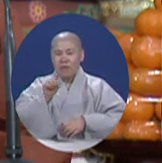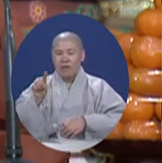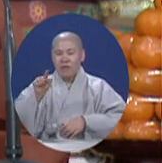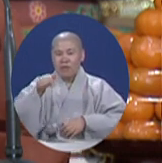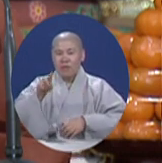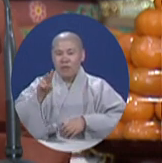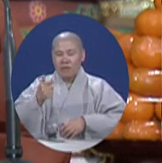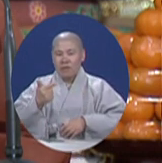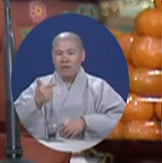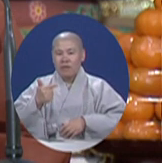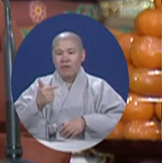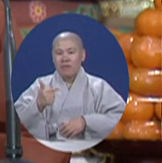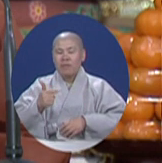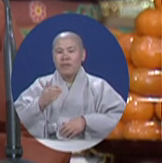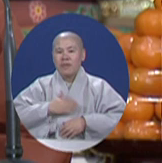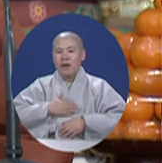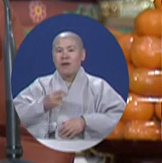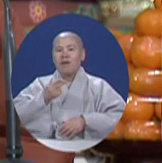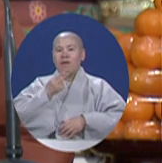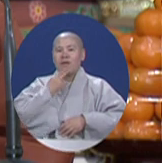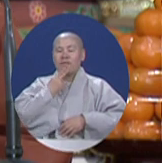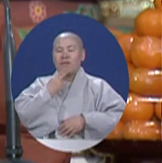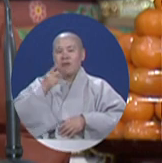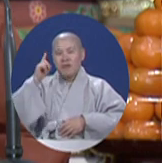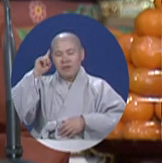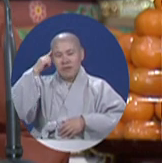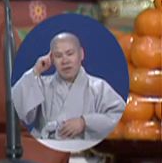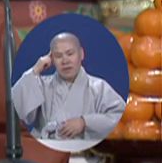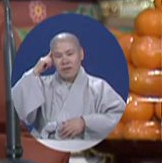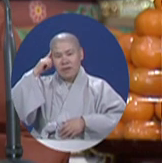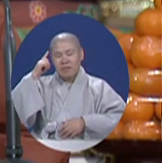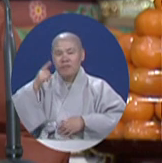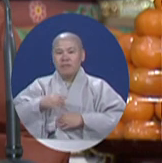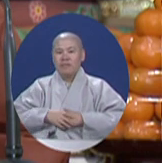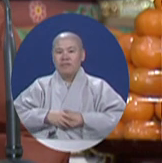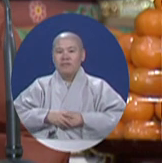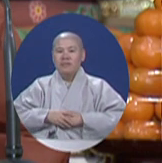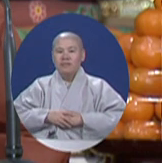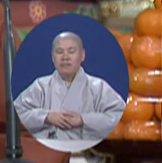무아견이라고 하는 건 내가 없다라고 생각하는 거예요.